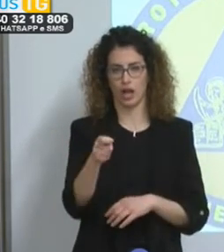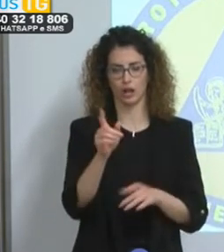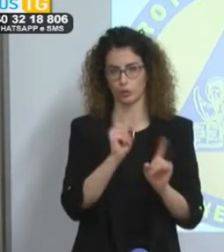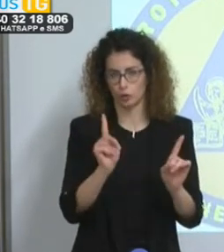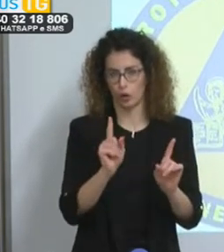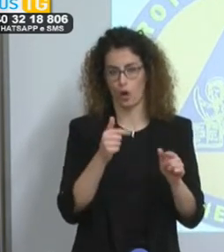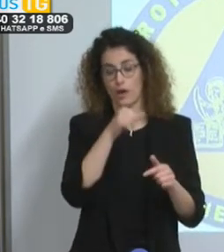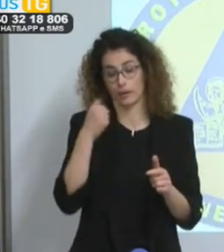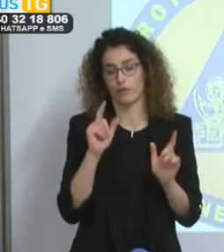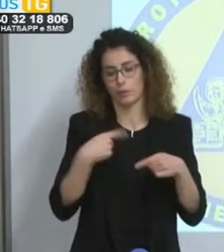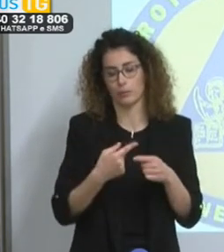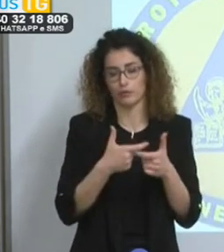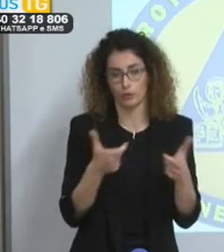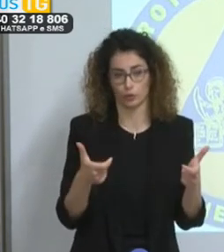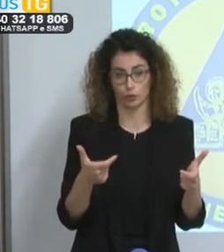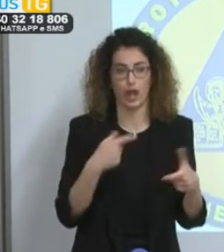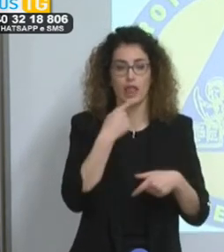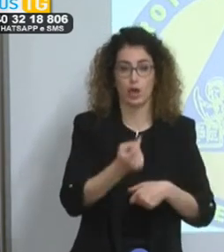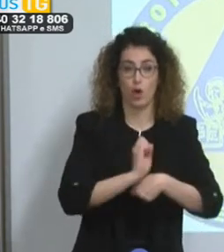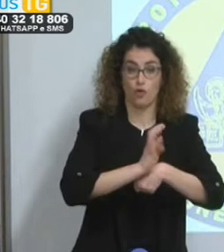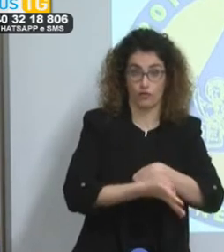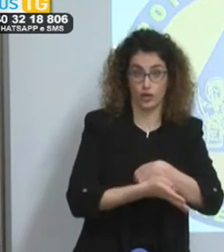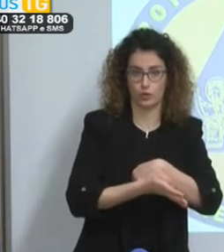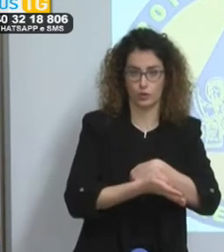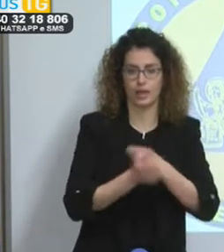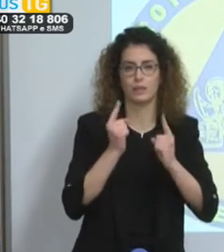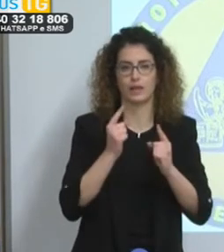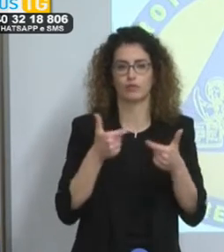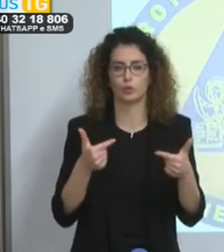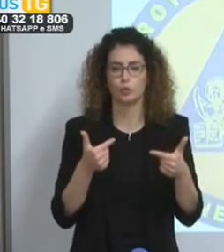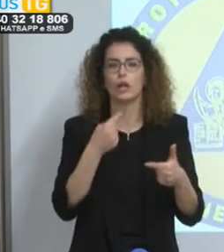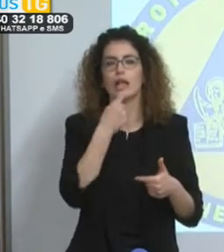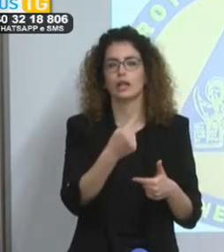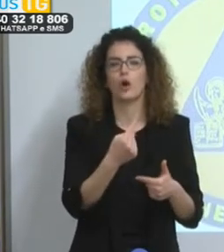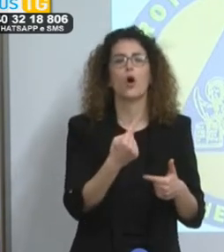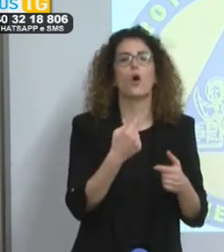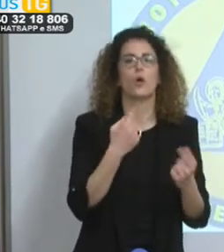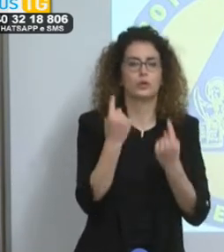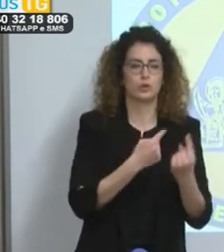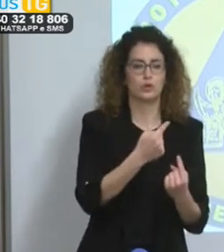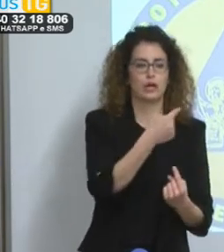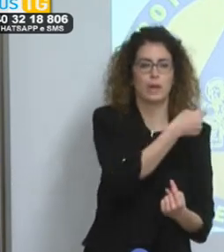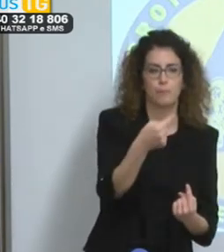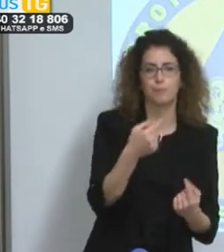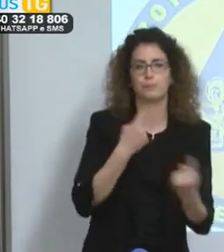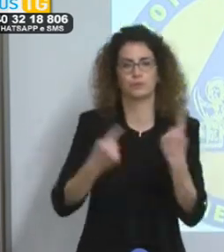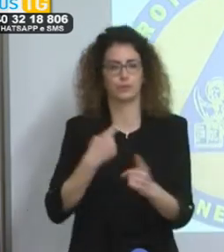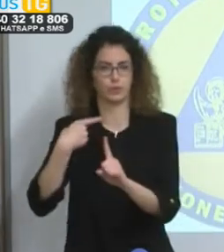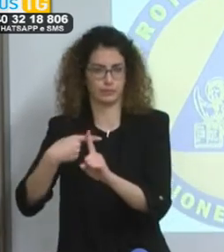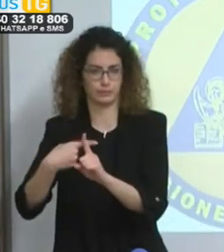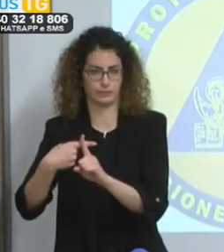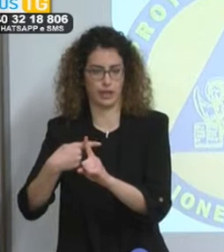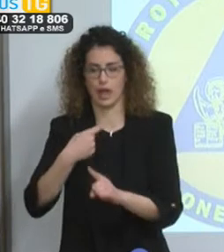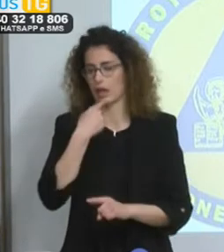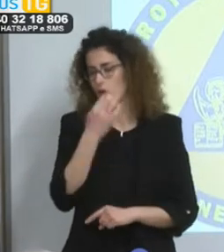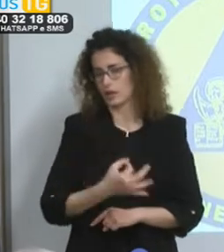Se dico che il virus è una questione di fortuna, ve lo dico quando è andato male e anche quando va bene, l'ho sempre sostenuto io questo. Cioè chi è che riesce,